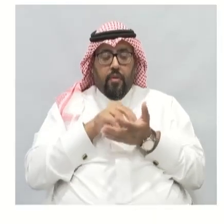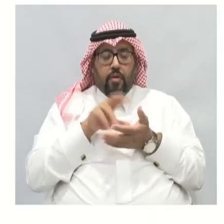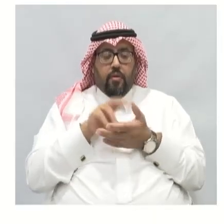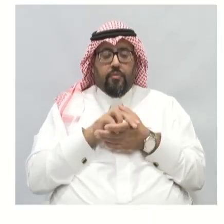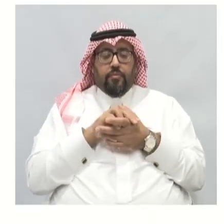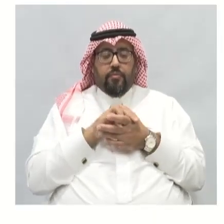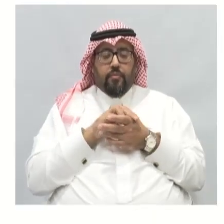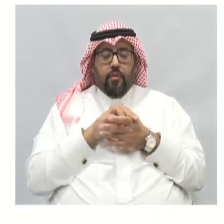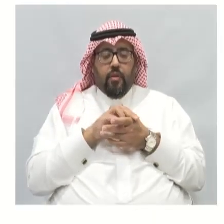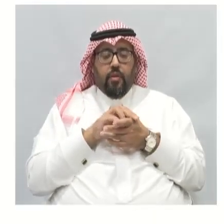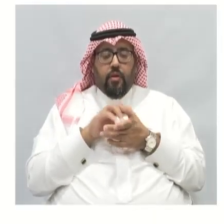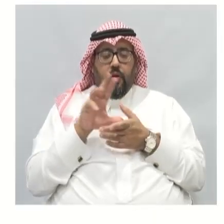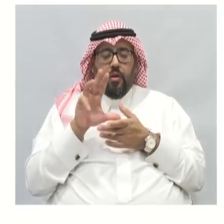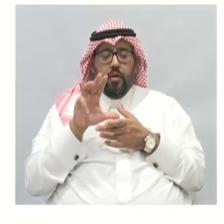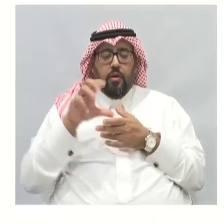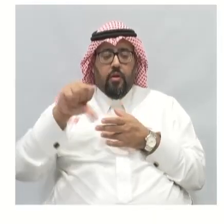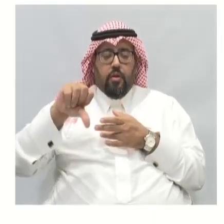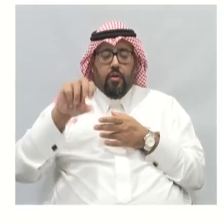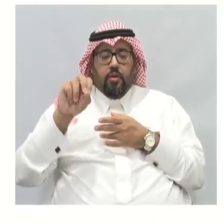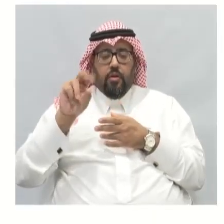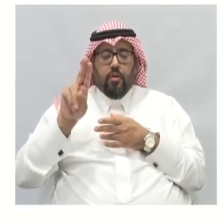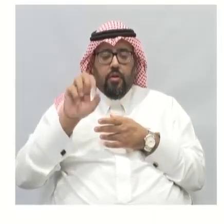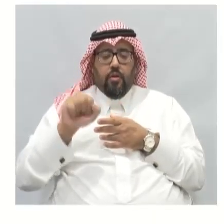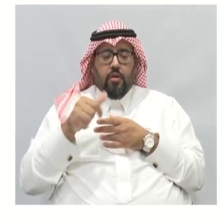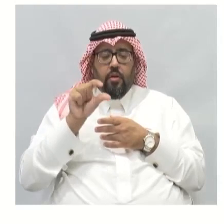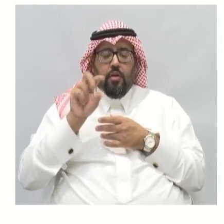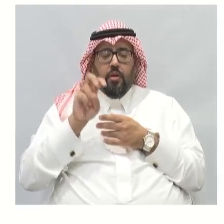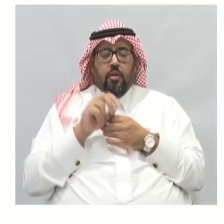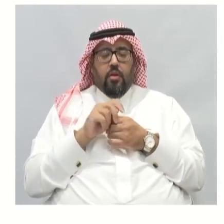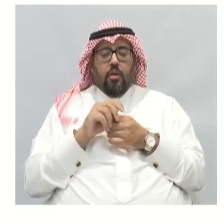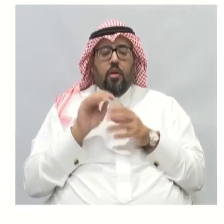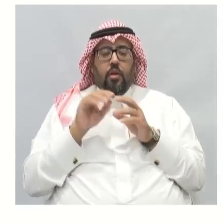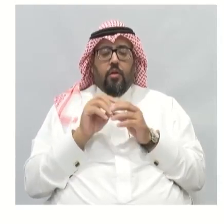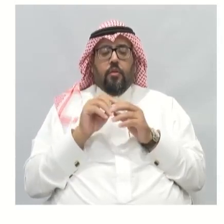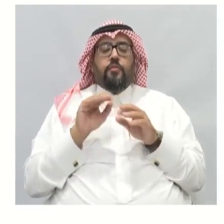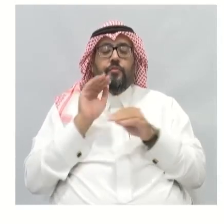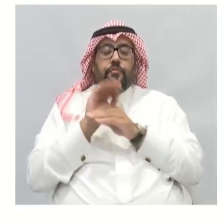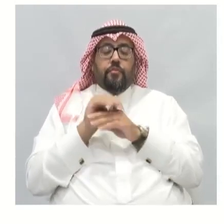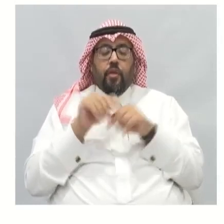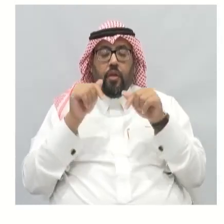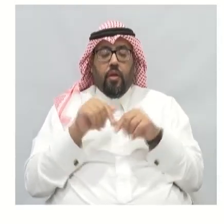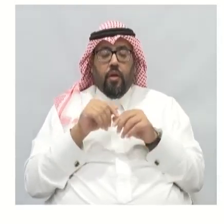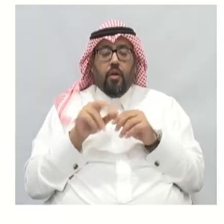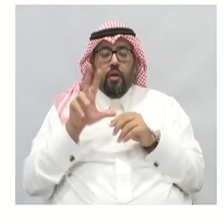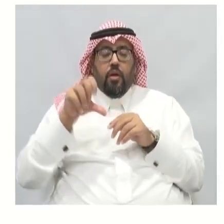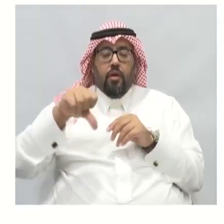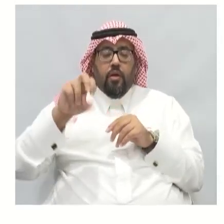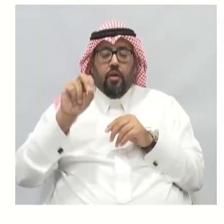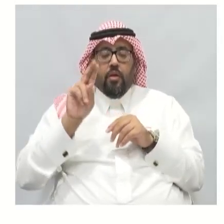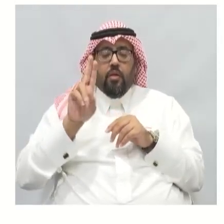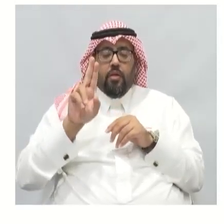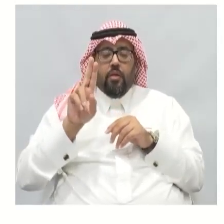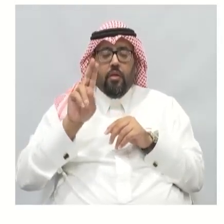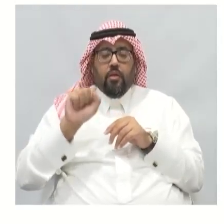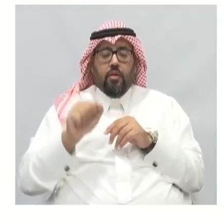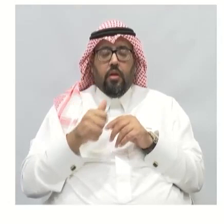المتحده الامريكيه وبالتحديد سنتحدث اليوم باذن الله تعالى عن الاقتصاد في